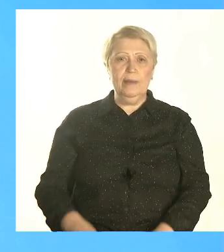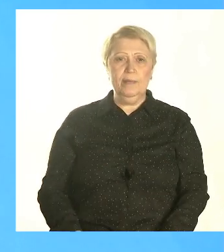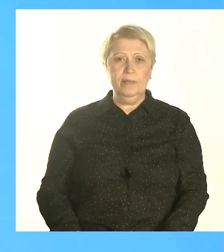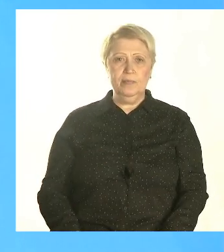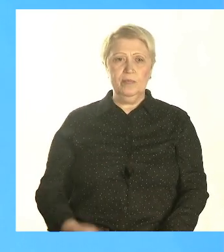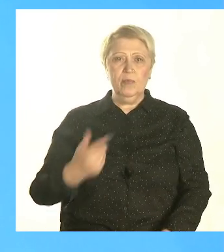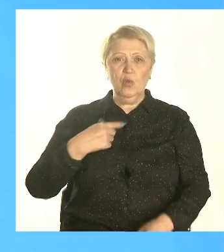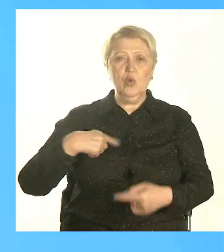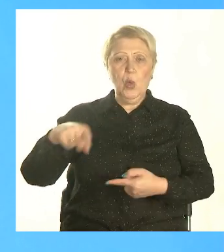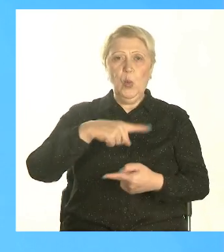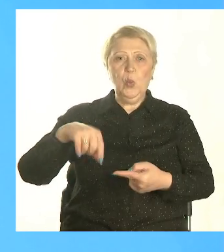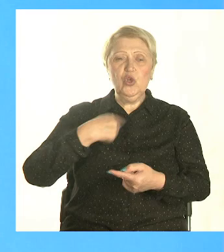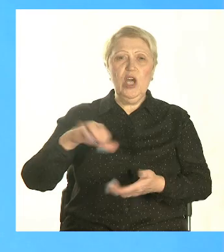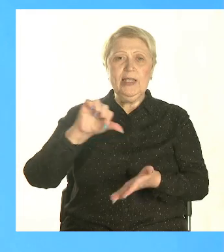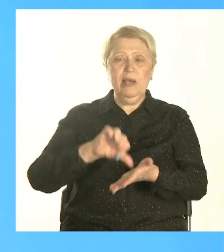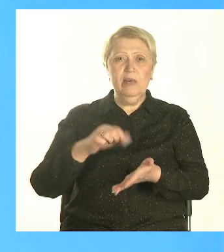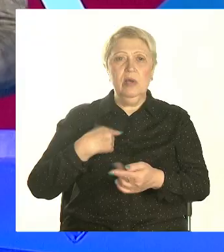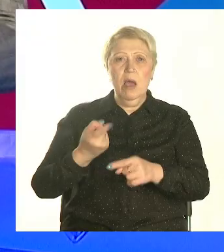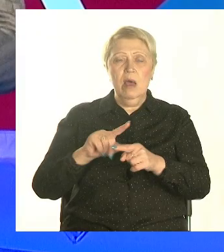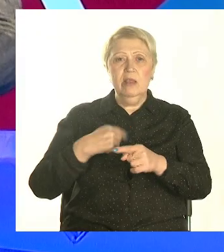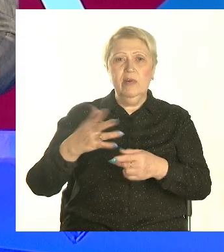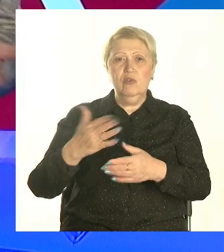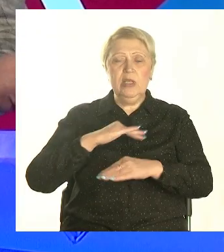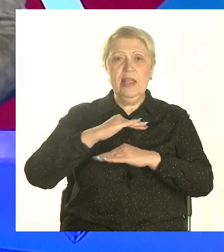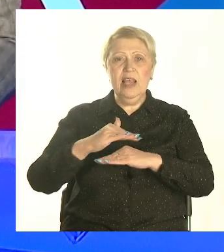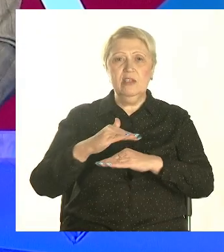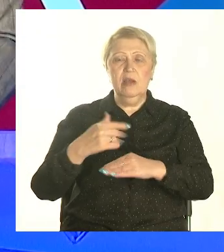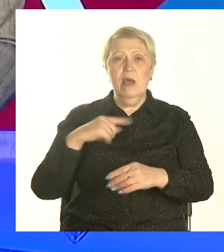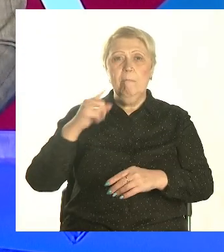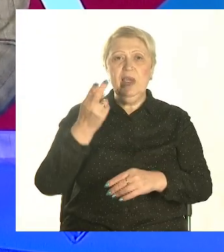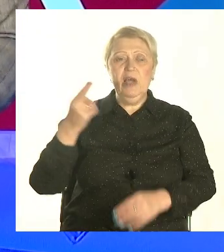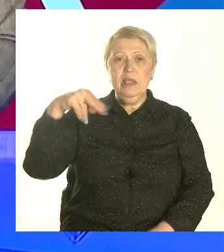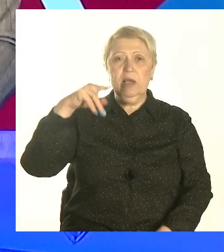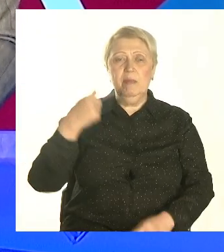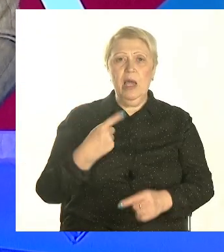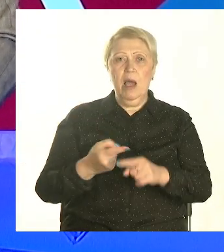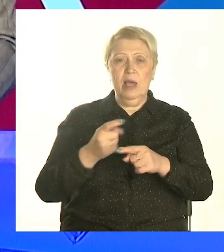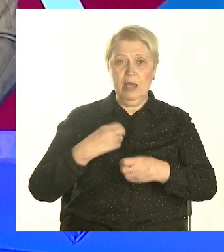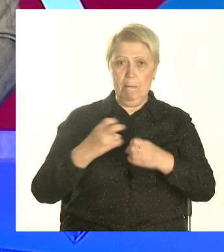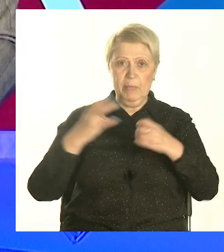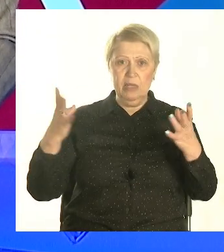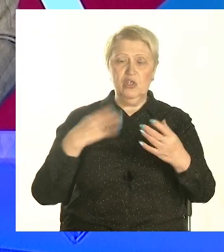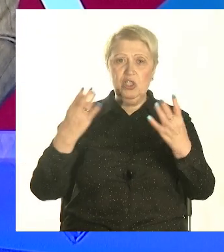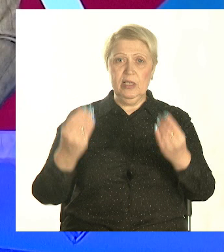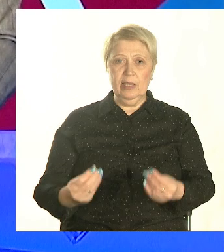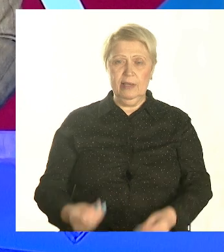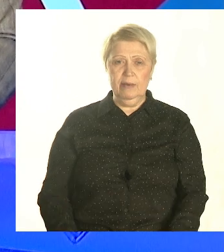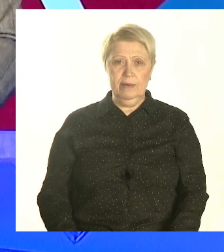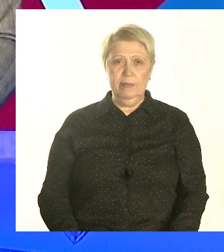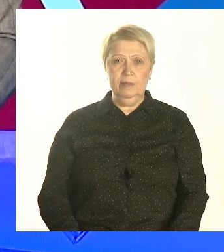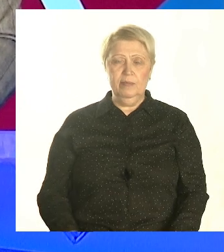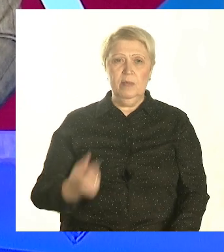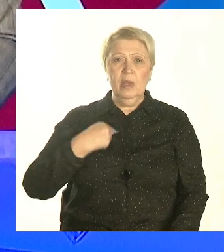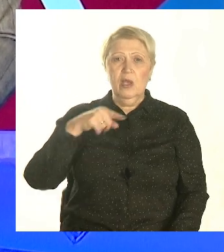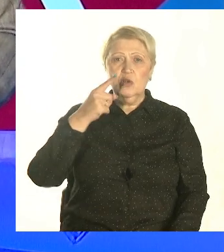каких-то участков этого нацпроекта. Вот для вас 1 декабря – это праздничный день? Скажу